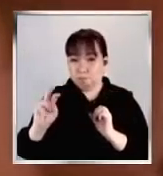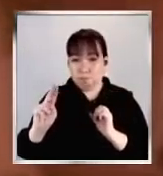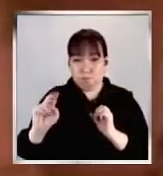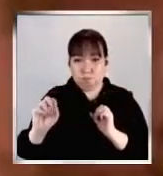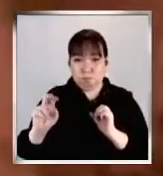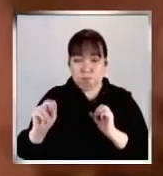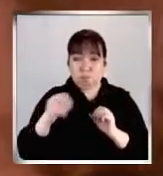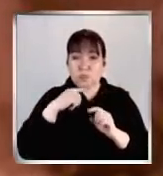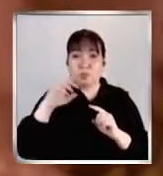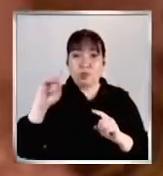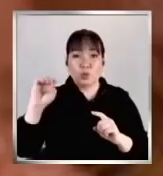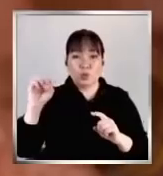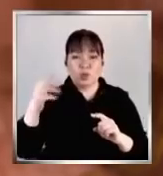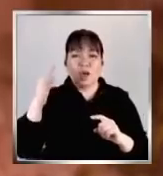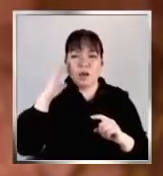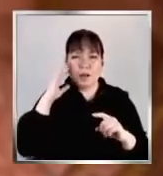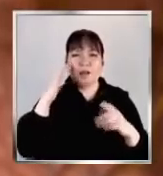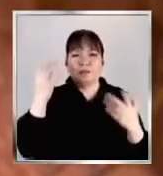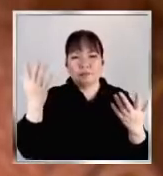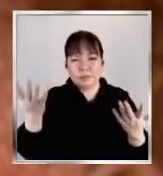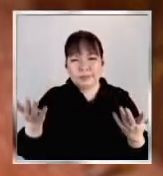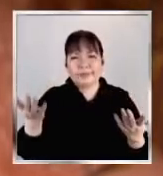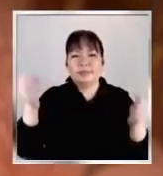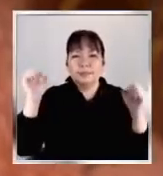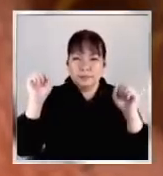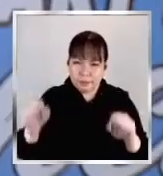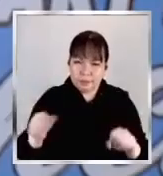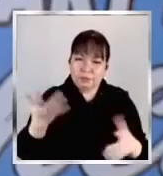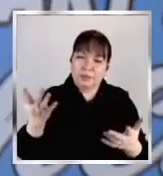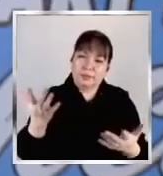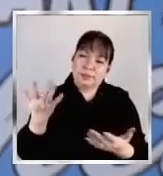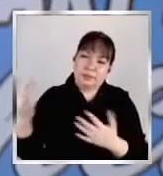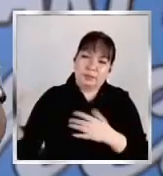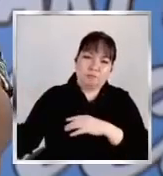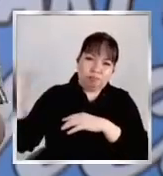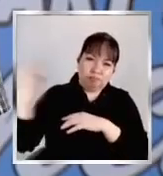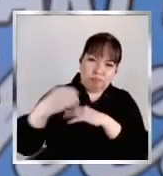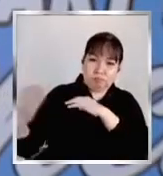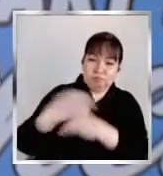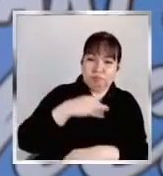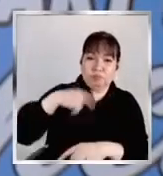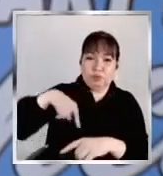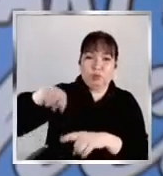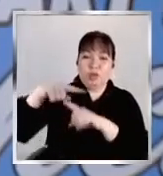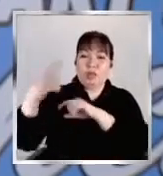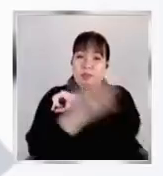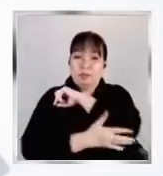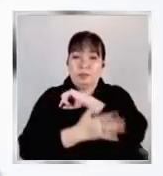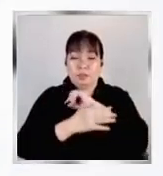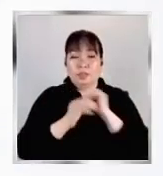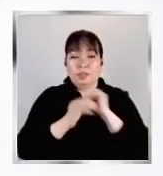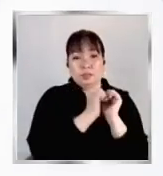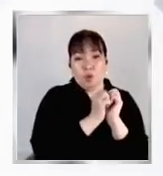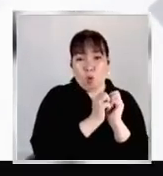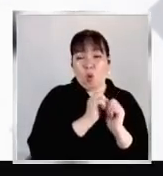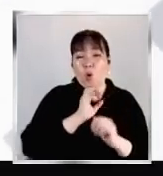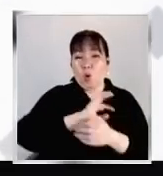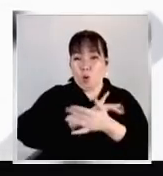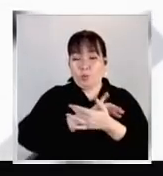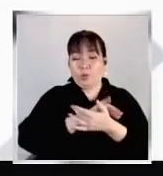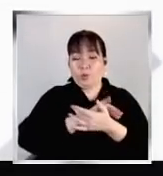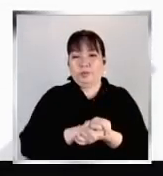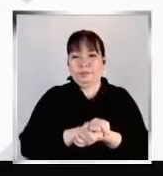lubusang mahaharang ang pagpasok ng Omicron variant sa mga komunidad. Payungan ni Health Secretary Francisco Duque III. Wala pa naman